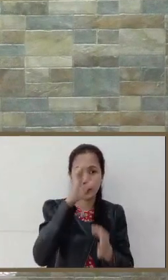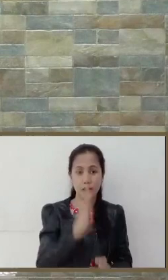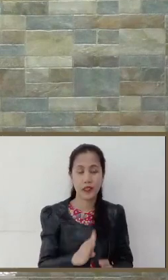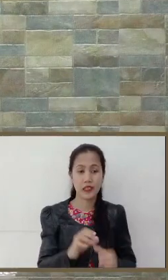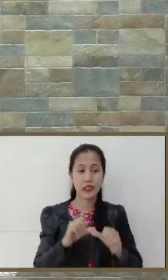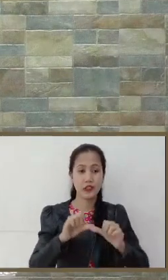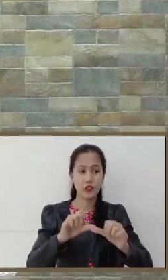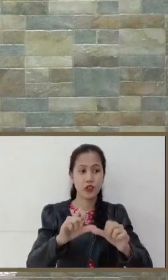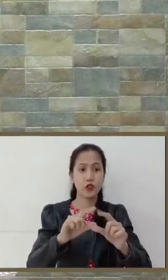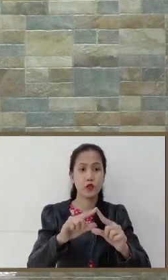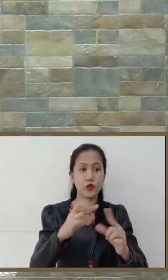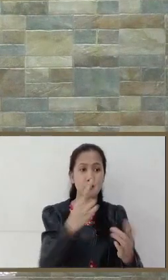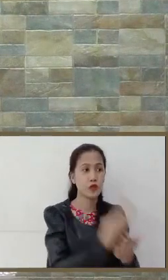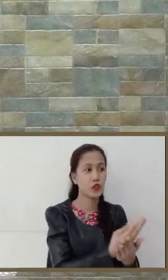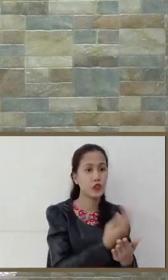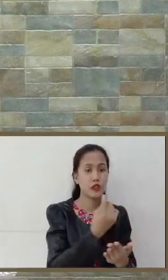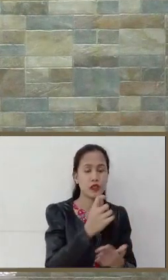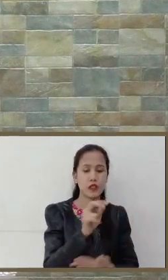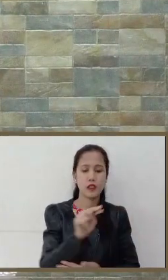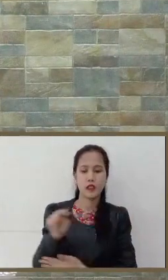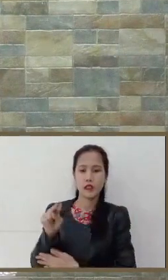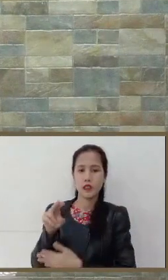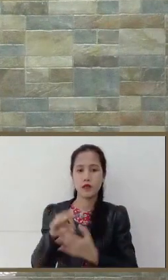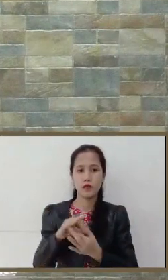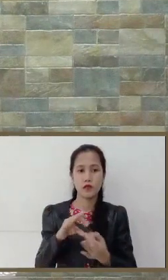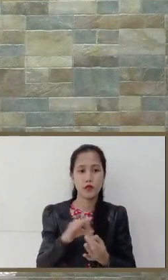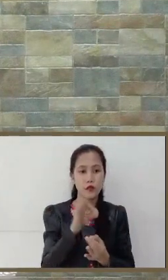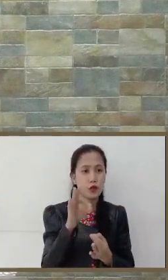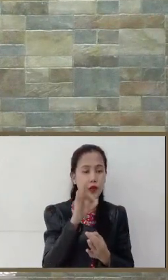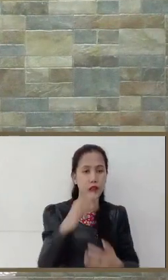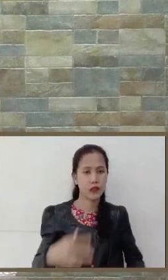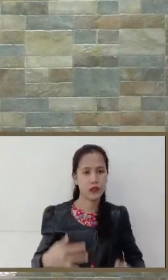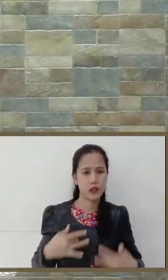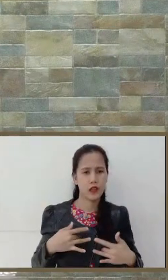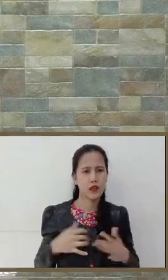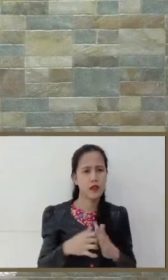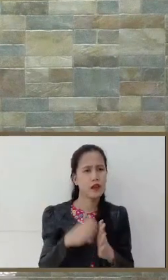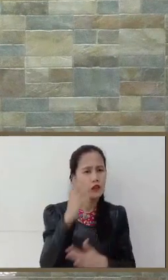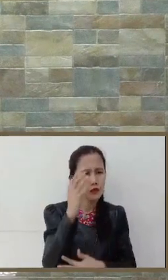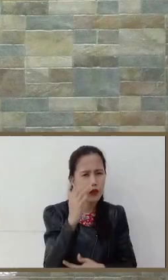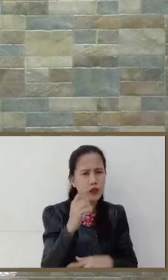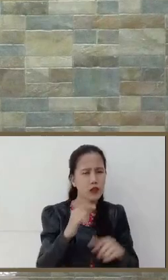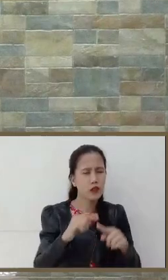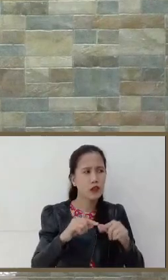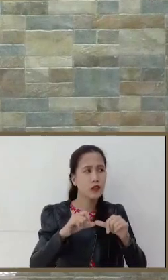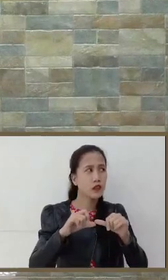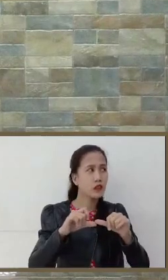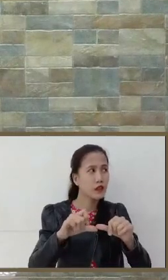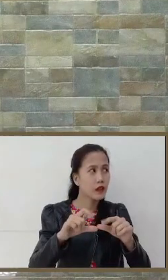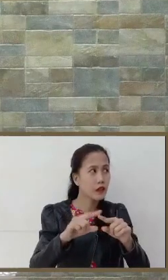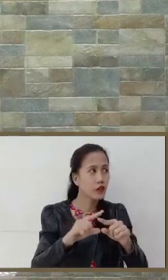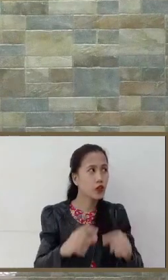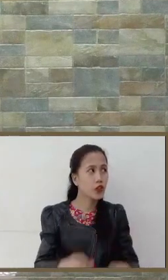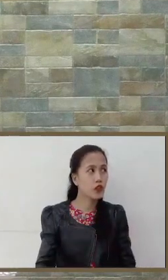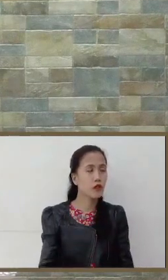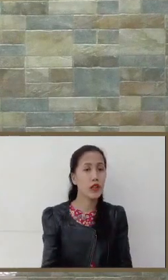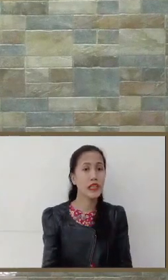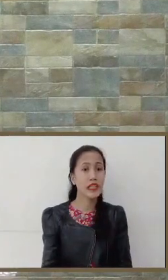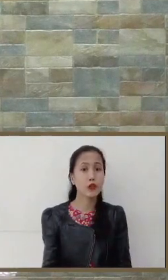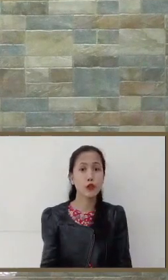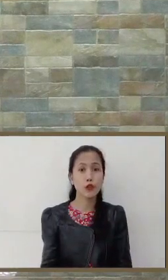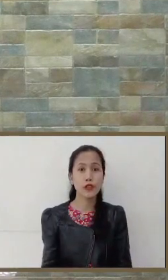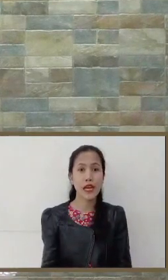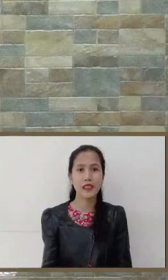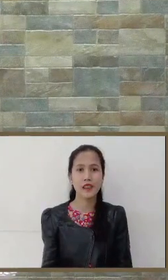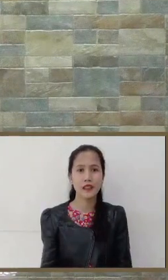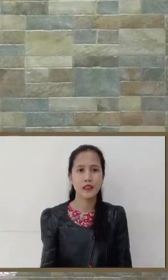umaabot po ng pangangailangan espiritual ng bawat isa po sa atin. Kaya mga kapatid, patuloy natin tanungin ang ating sarili. Ako ba ay servant ng Diyos o servant